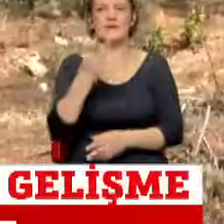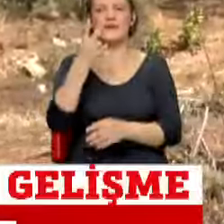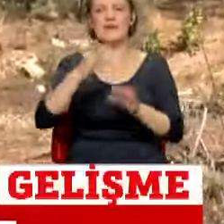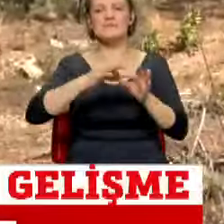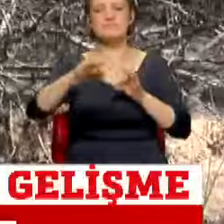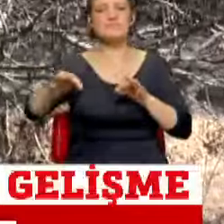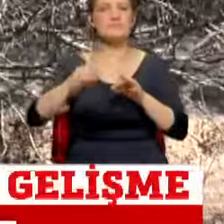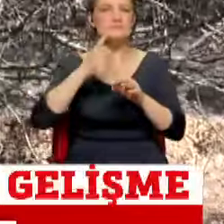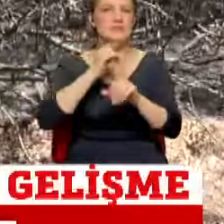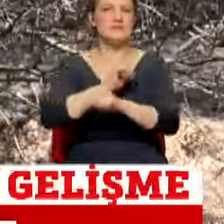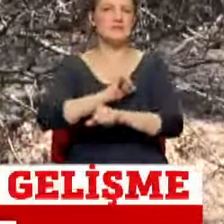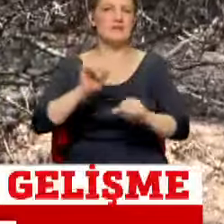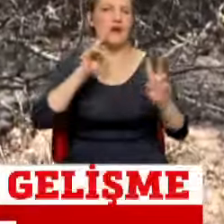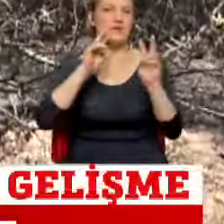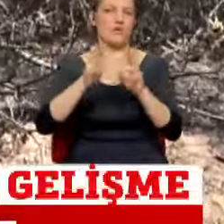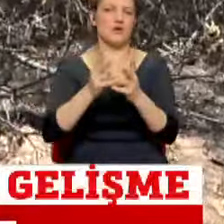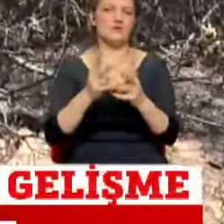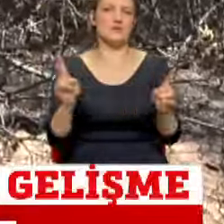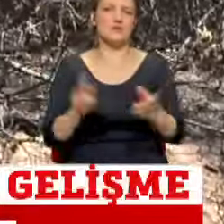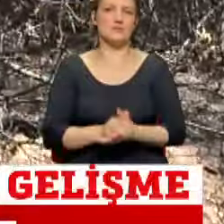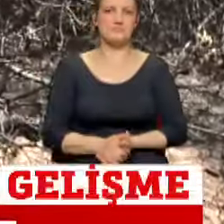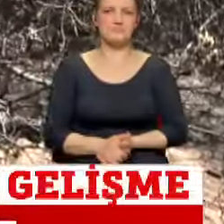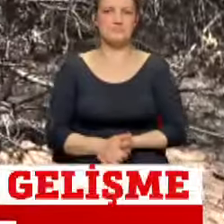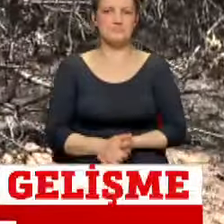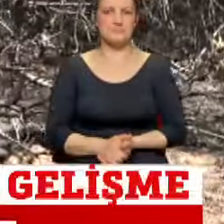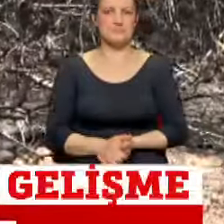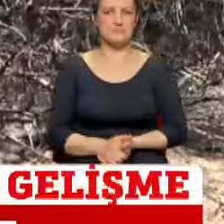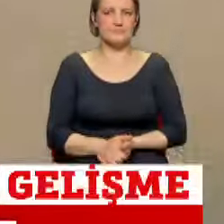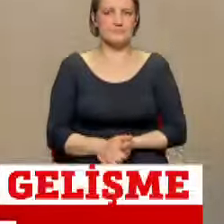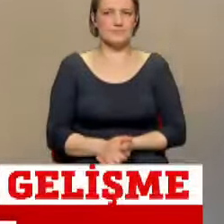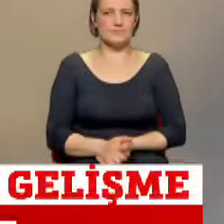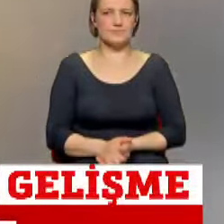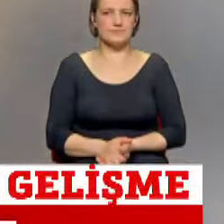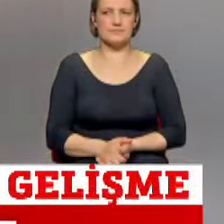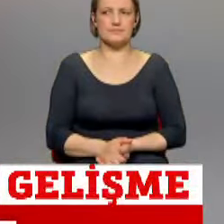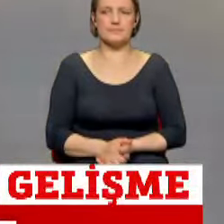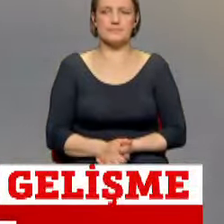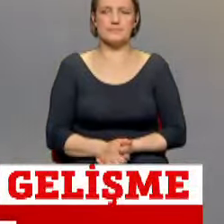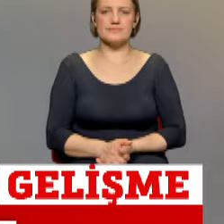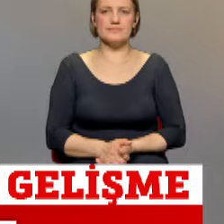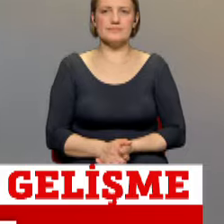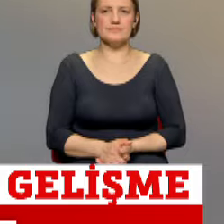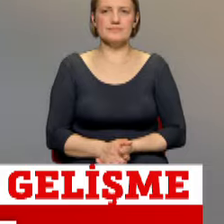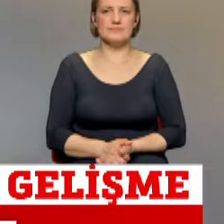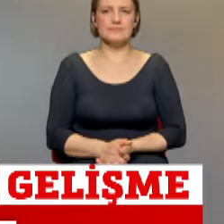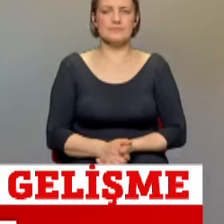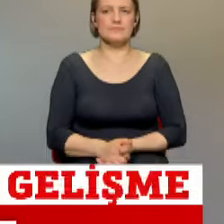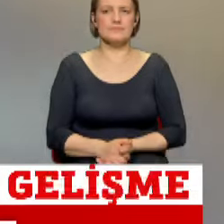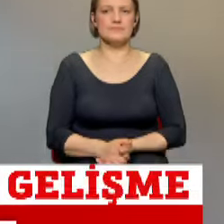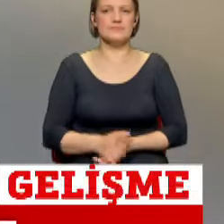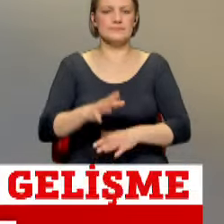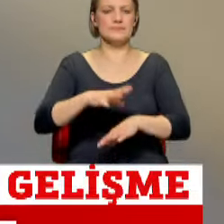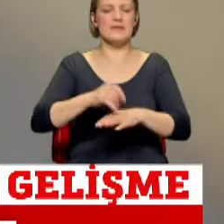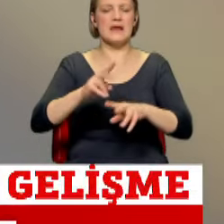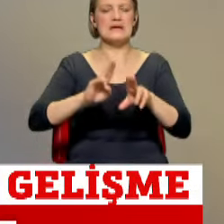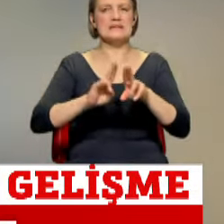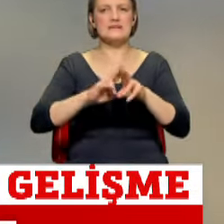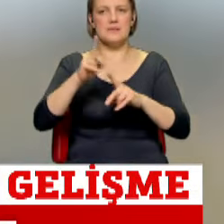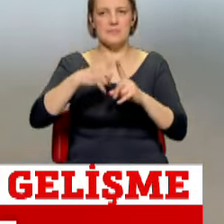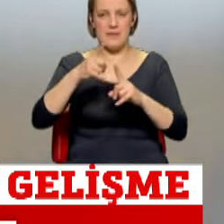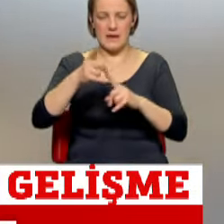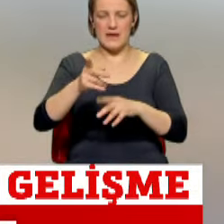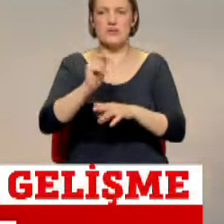hektarlık alanın zarar gördüğü açıklandı. Siyah dumanlar da var. Mardin'in Kızıltepe ve